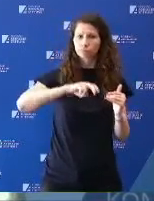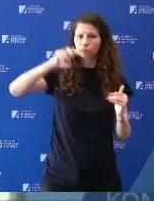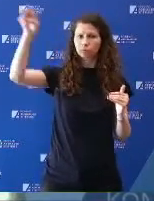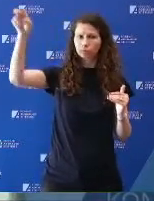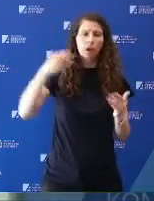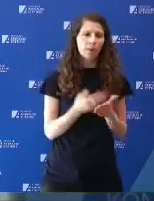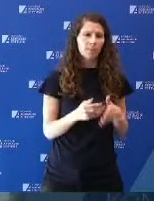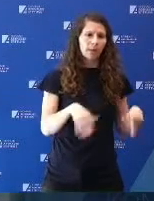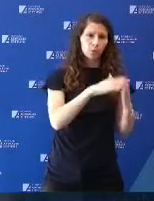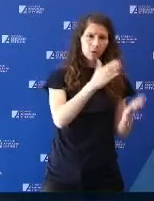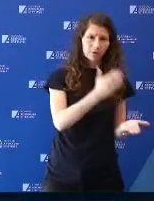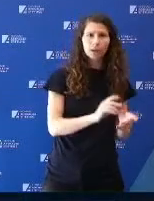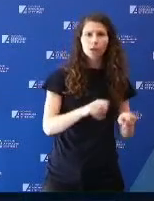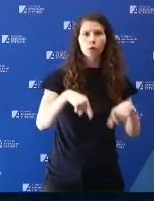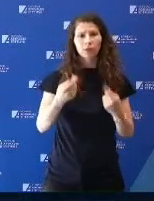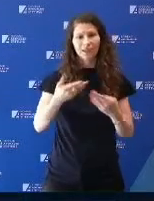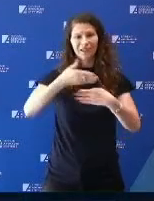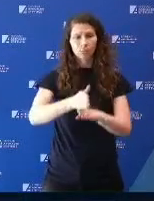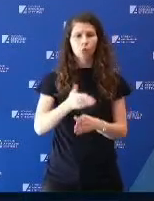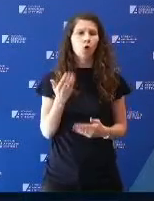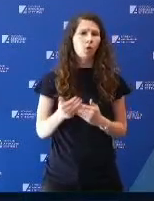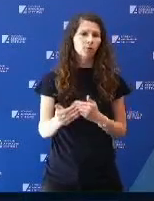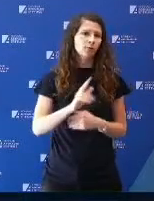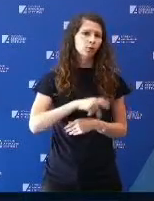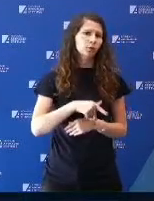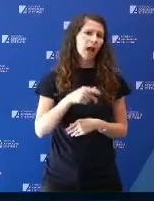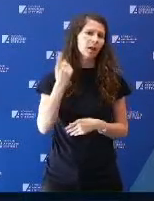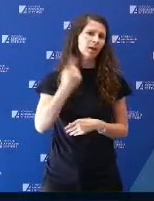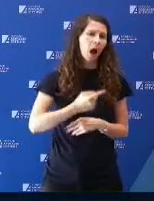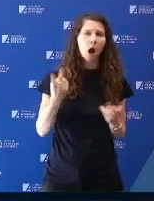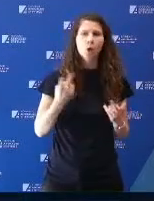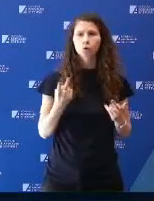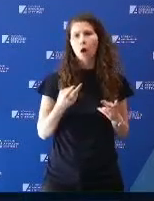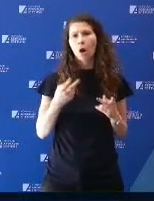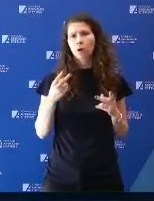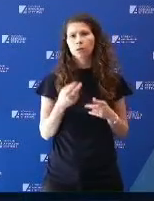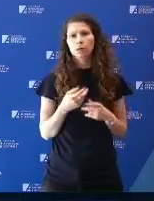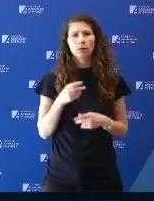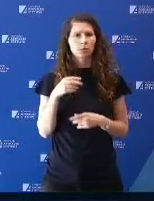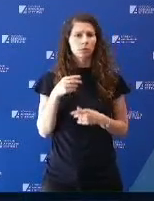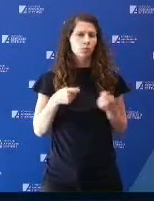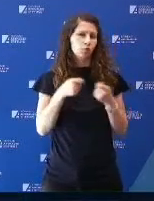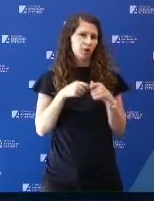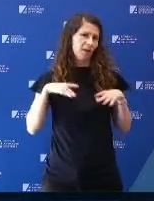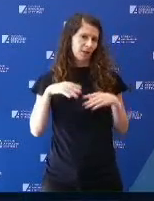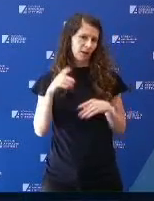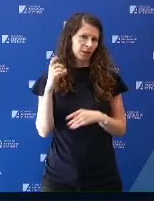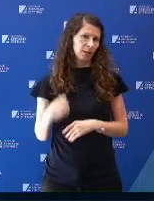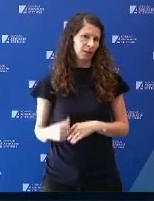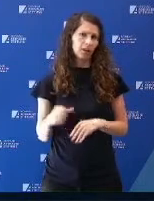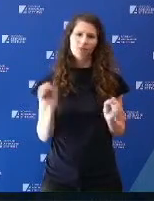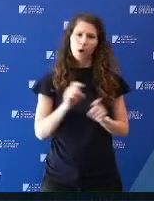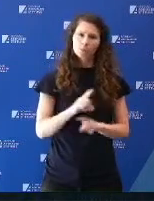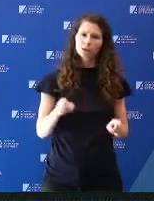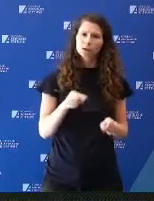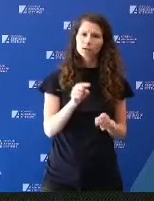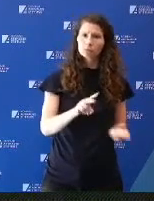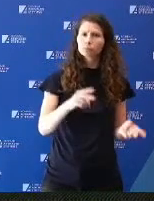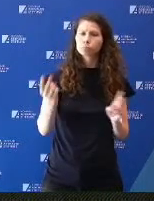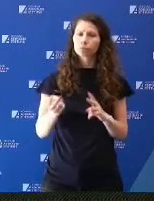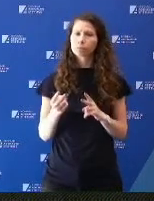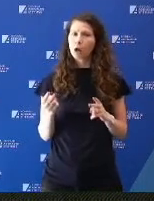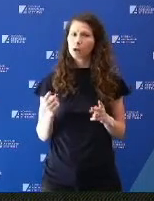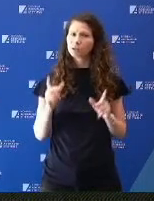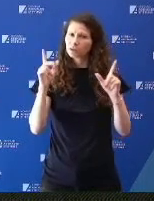oder ein Bundesfreiwilligendienst. Warum machen wir es nicht expliziter, dass die Jugendlichen zu dem Zeitpunkt auch in ein Start-up gehen können und mal